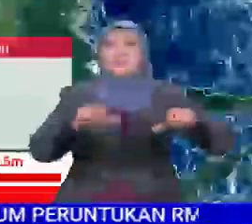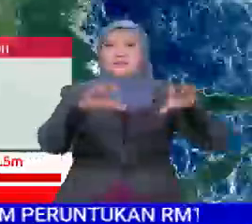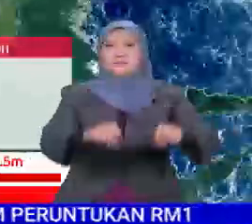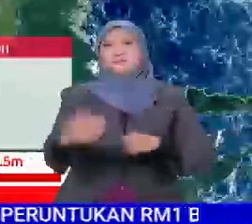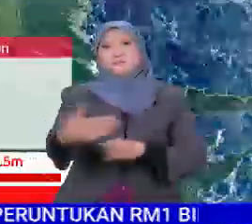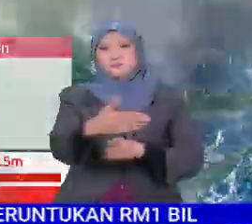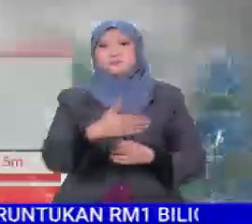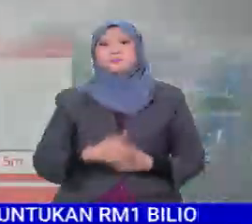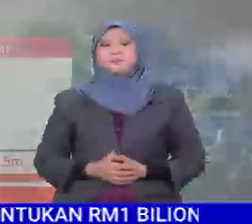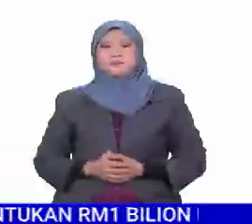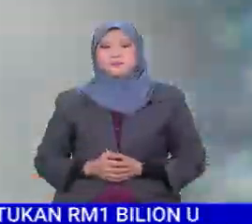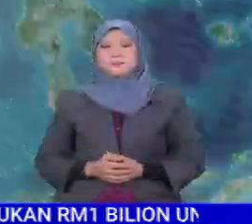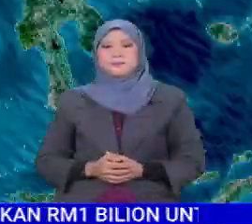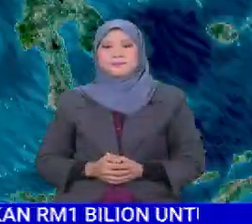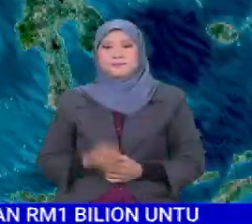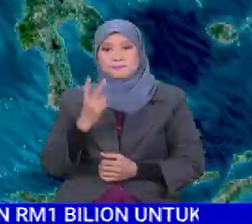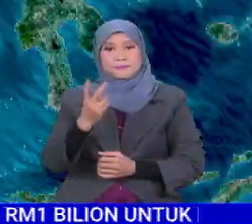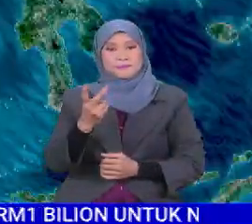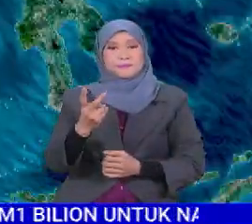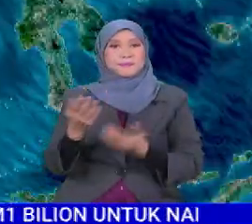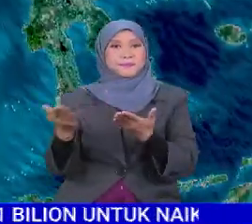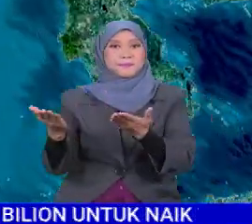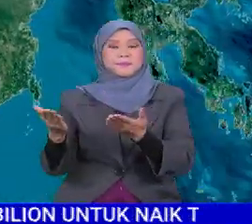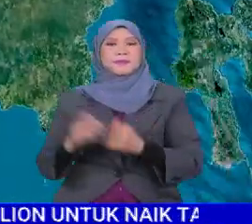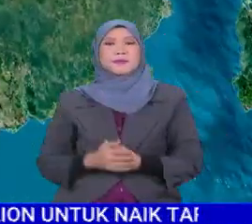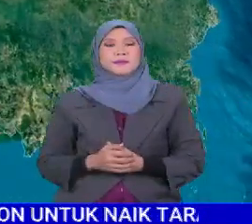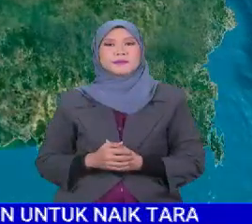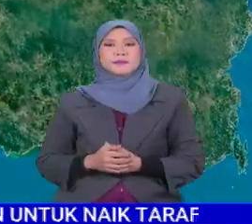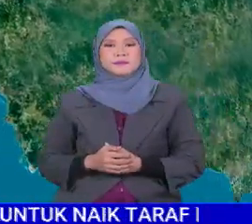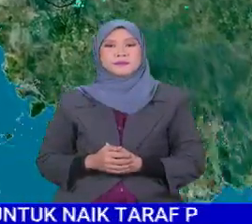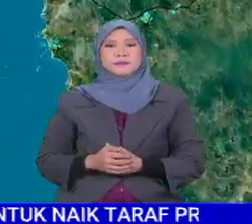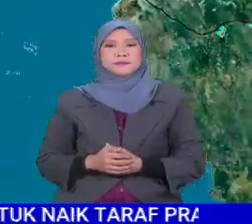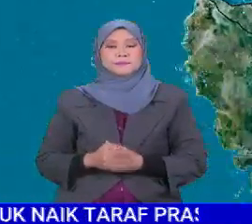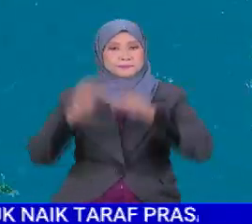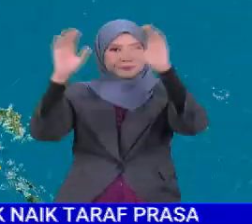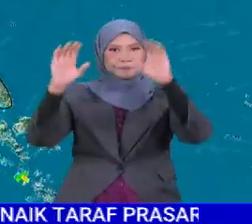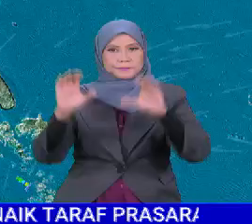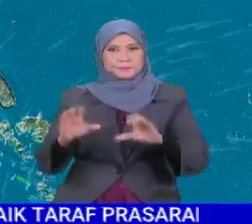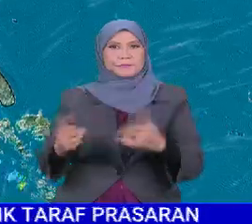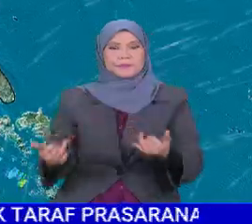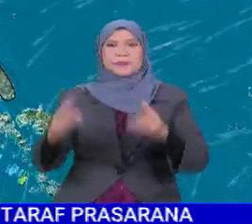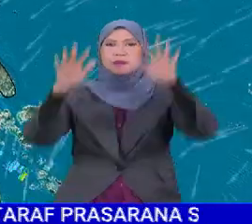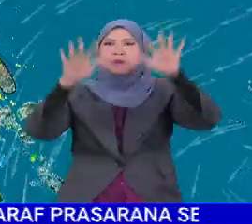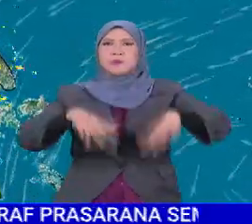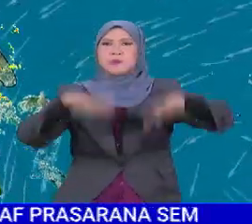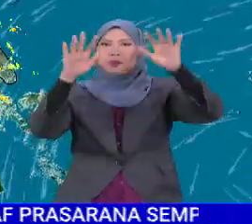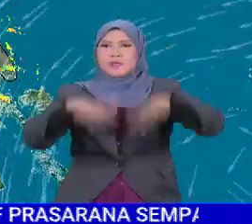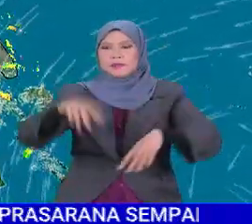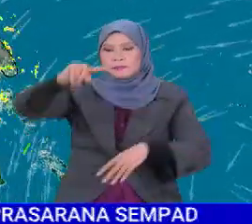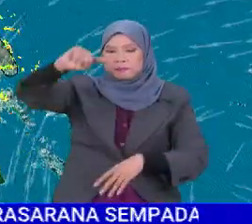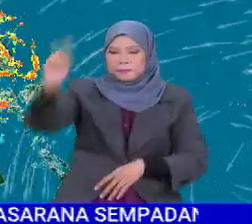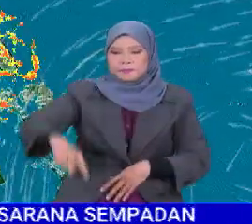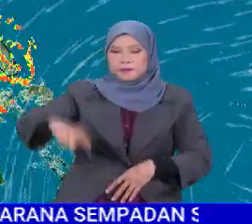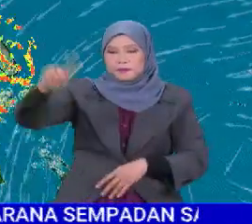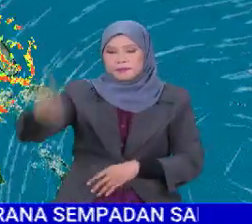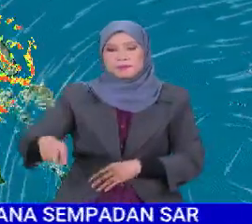ikan. Baik, seterusnya kita lihat pula kepada tinjauan cuaca semasa. Keadaan hujan beserta ribut petik ini